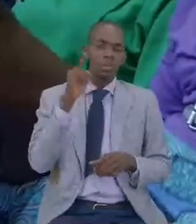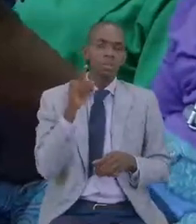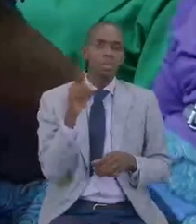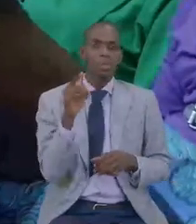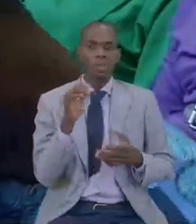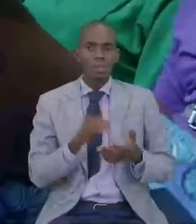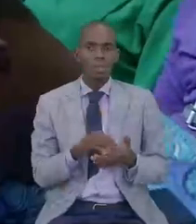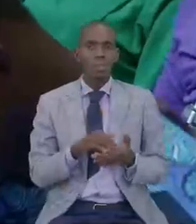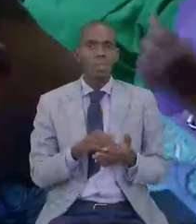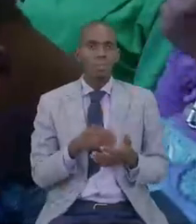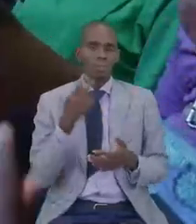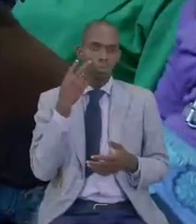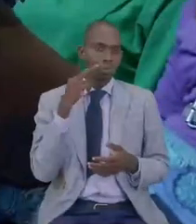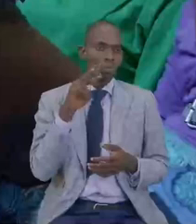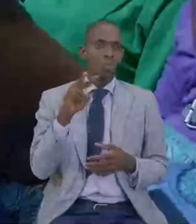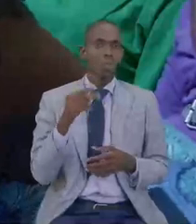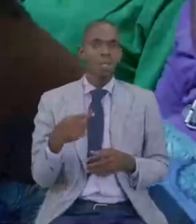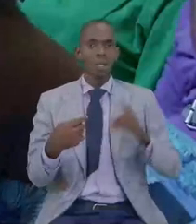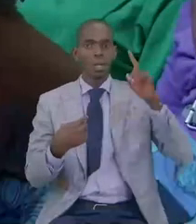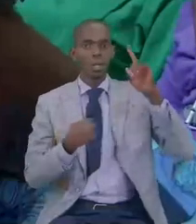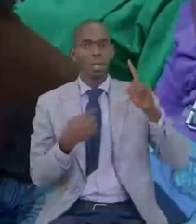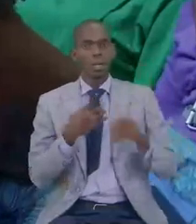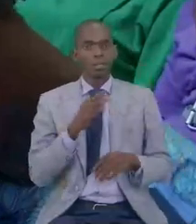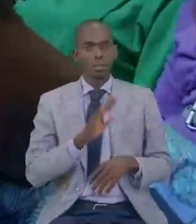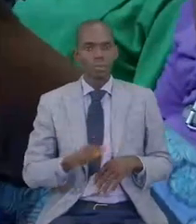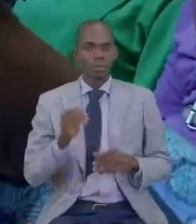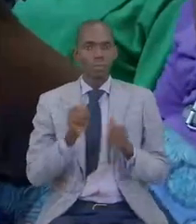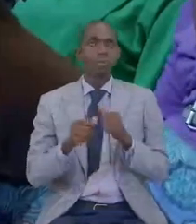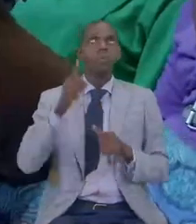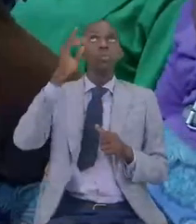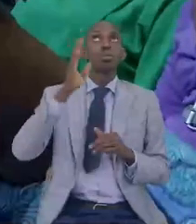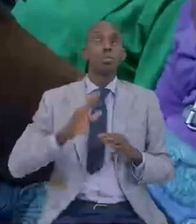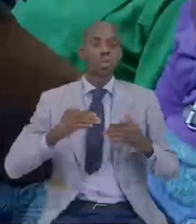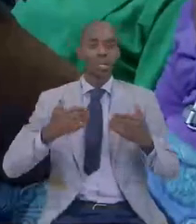moi et les enfants que tu m'as donnés.